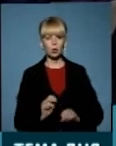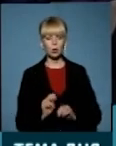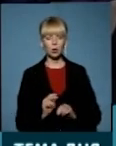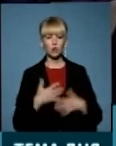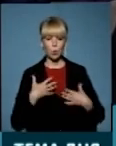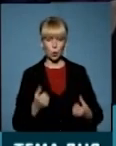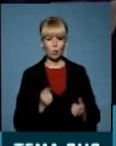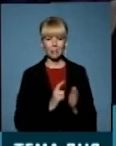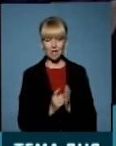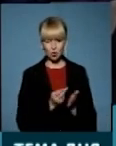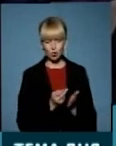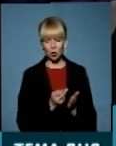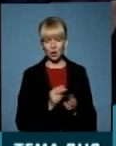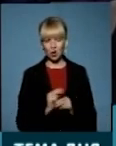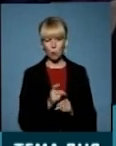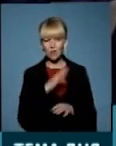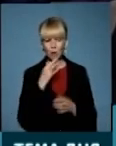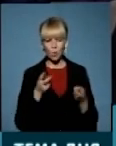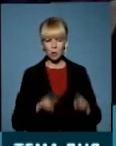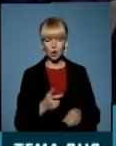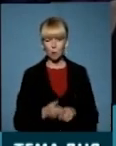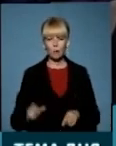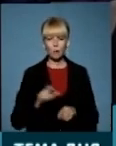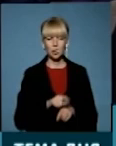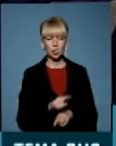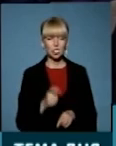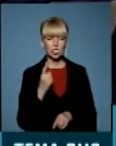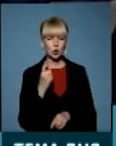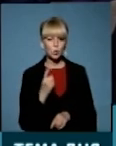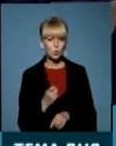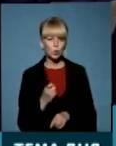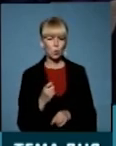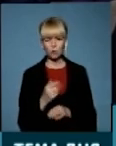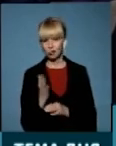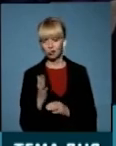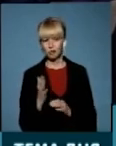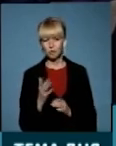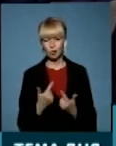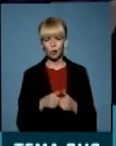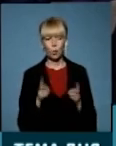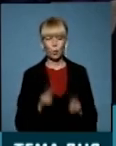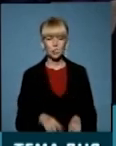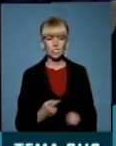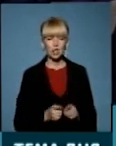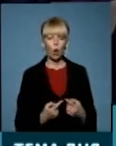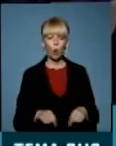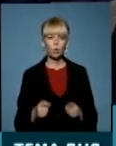Там їх небагато залишилося. Більшість це 100 з чим-то об'єктів. Залишилися це об'єкти